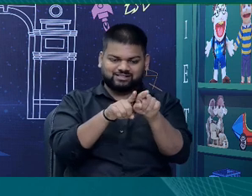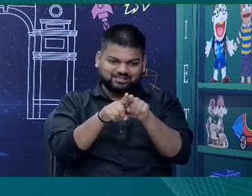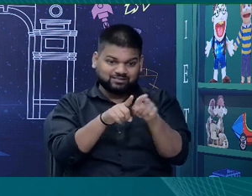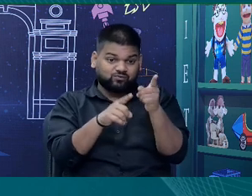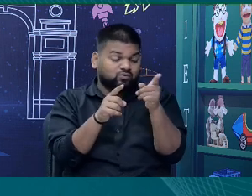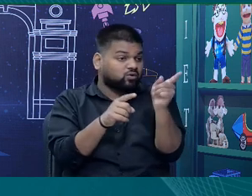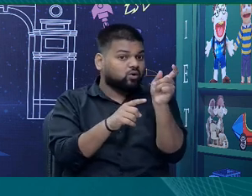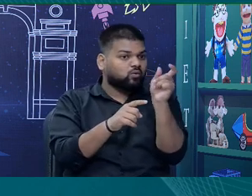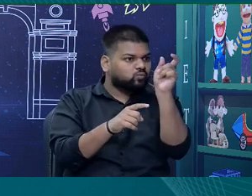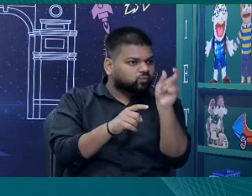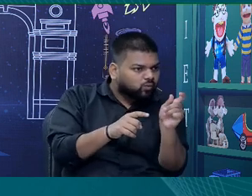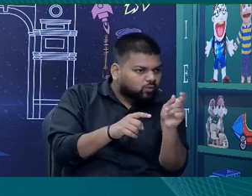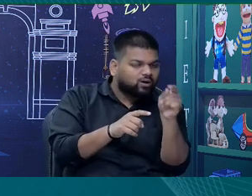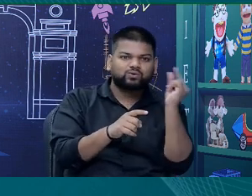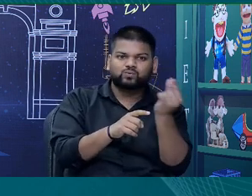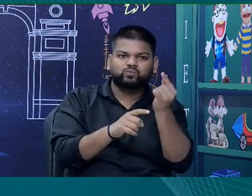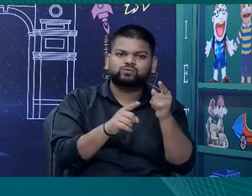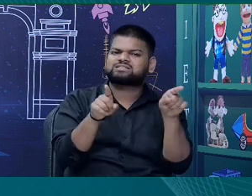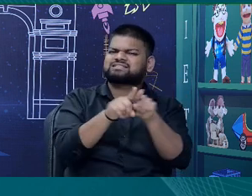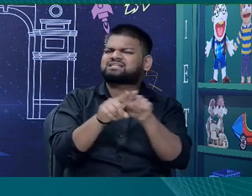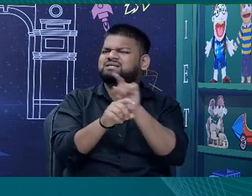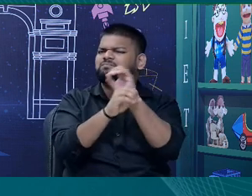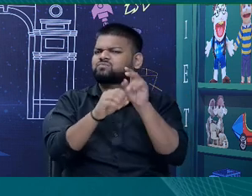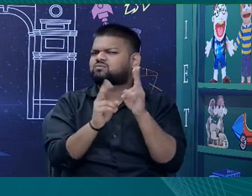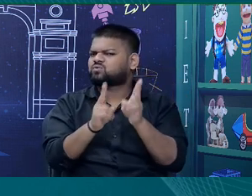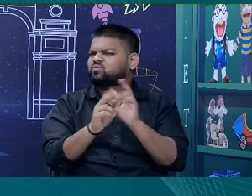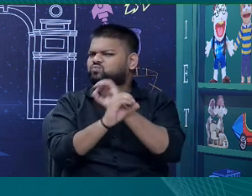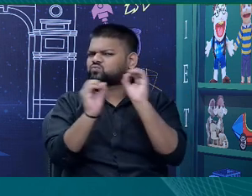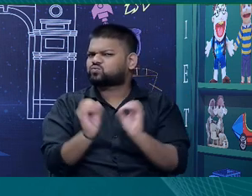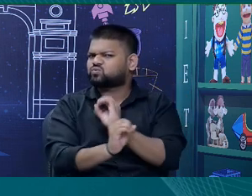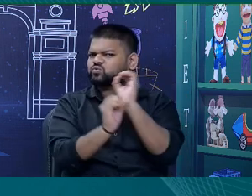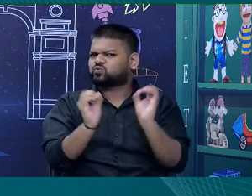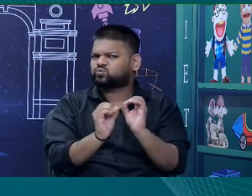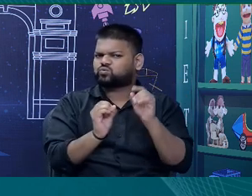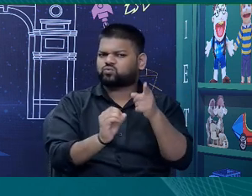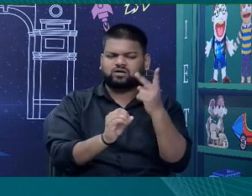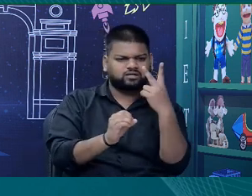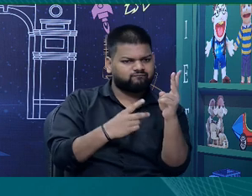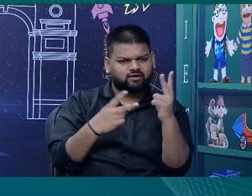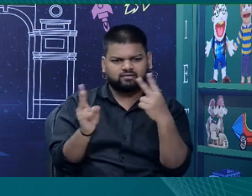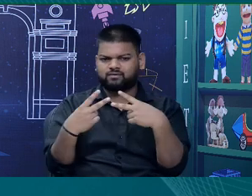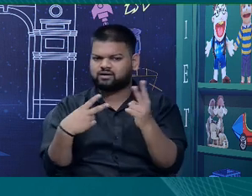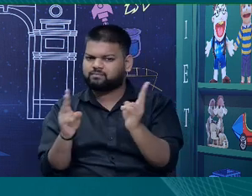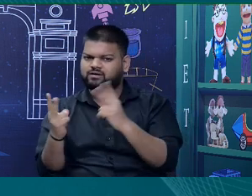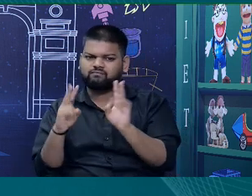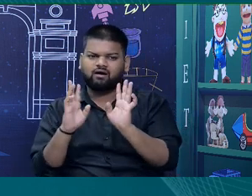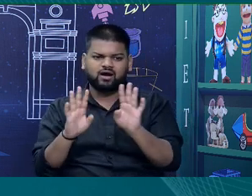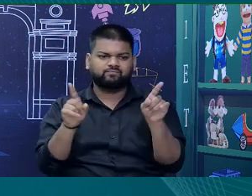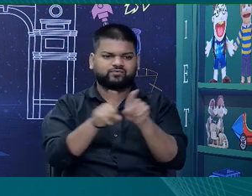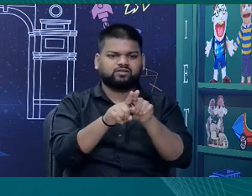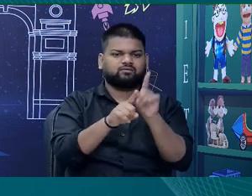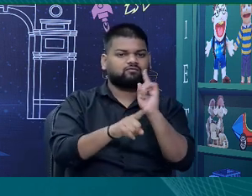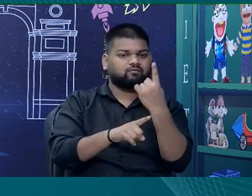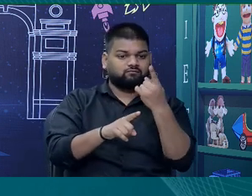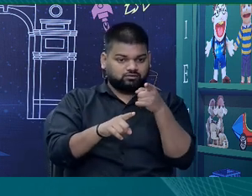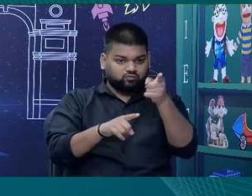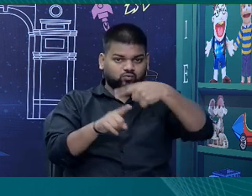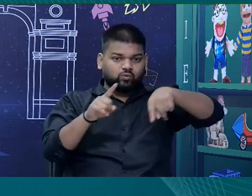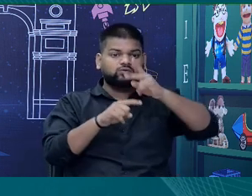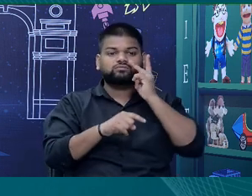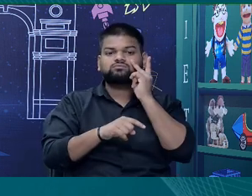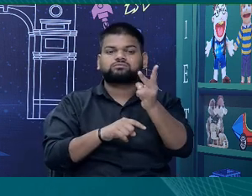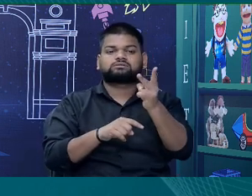से 4xy और -3x आप देखेंगे एक का अलजेब्राइक फैक्टर है एक्सी और दूसरी टर्म के अलजेब्राइक फैक्टर है